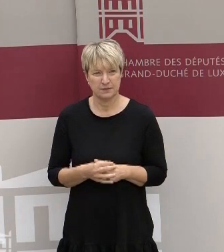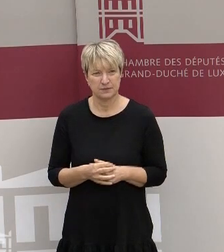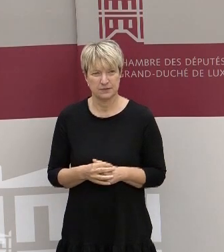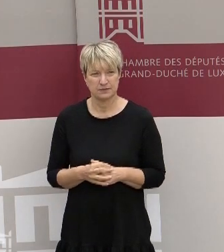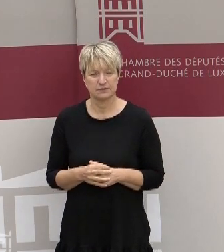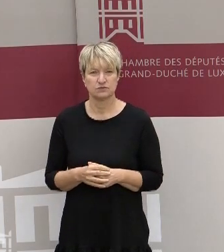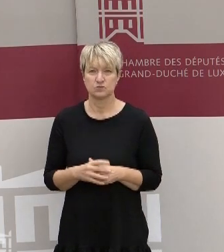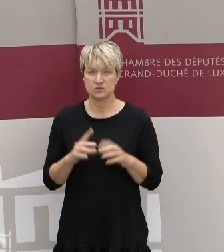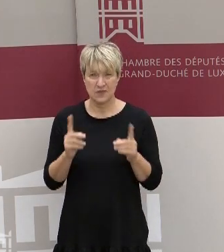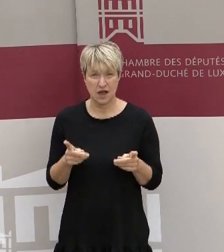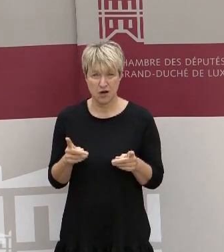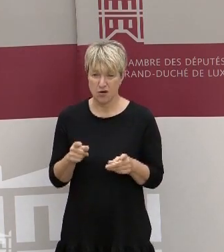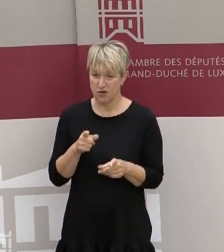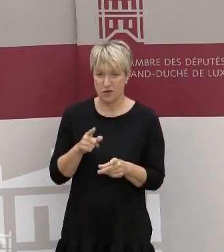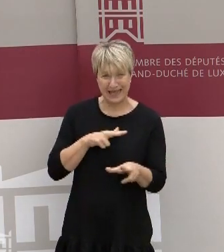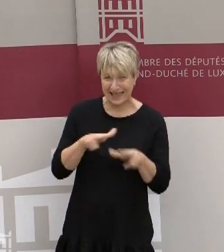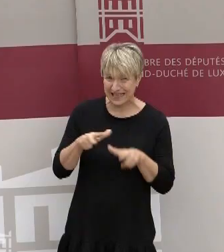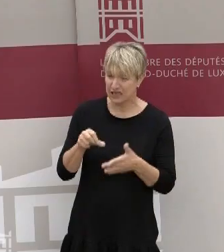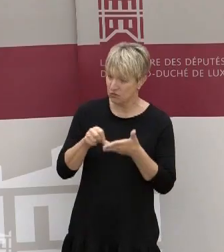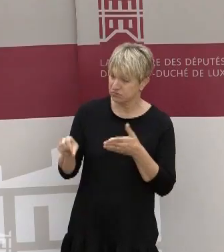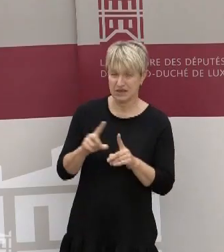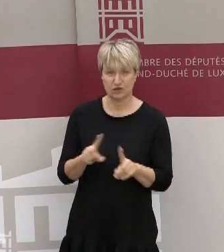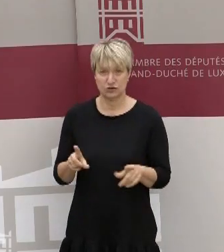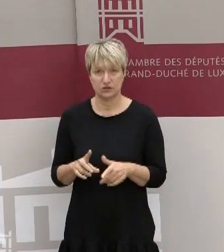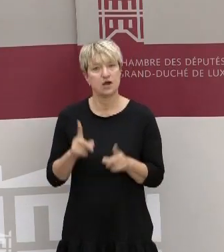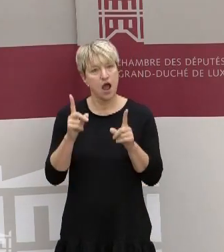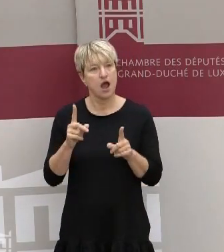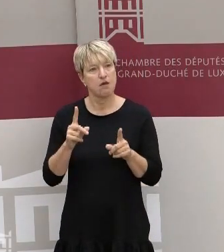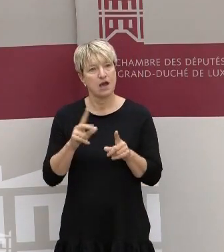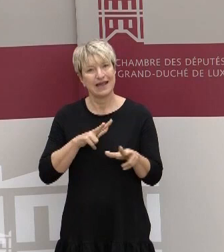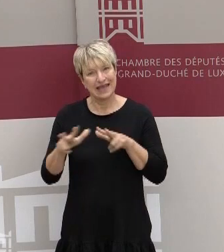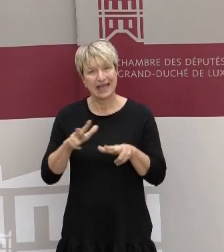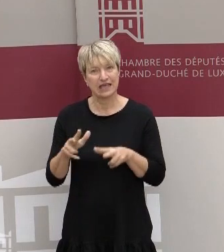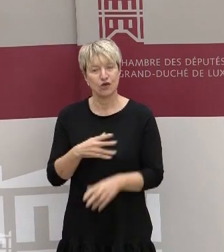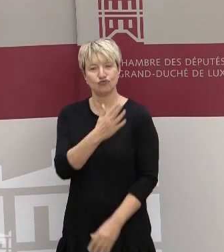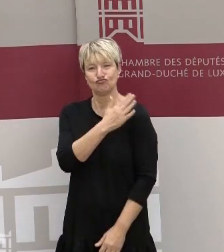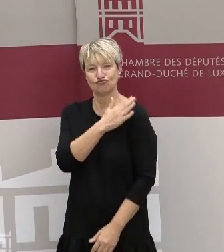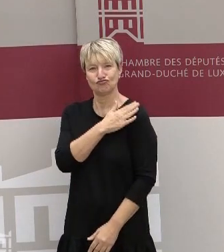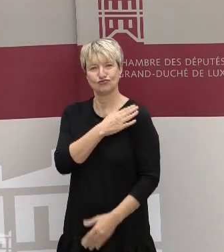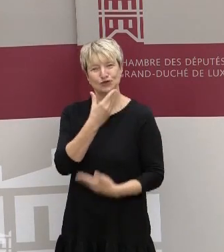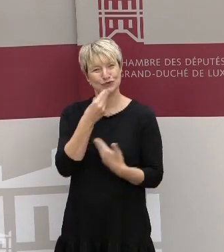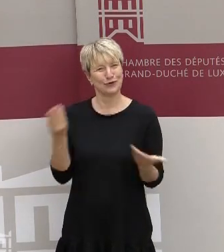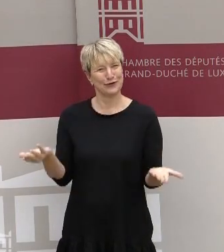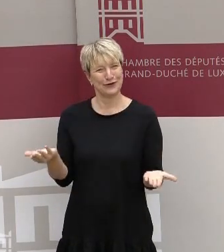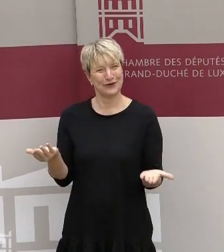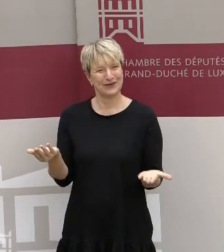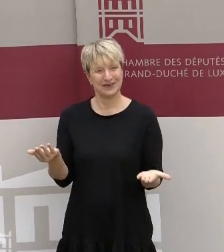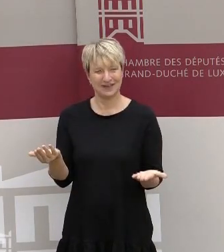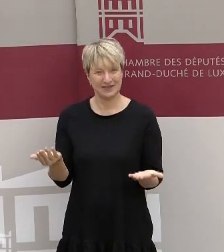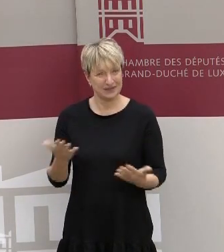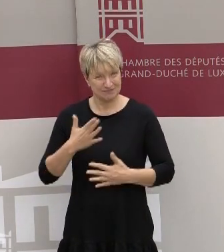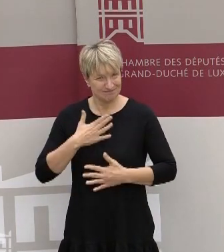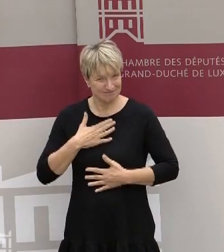Ja, ich meine noch, dass Leute froh sind, mit der Regierung müsste ich aber nicht auf die Schelle klappen für etwas, was nicht ihre primäre Verdenkung ist, Herr Bauer. Lies ich mein, das Gesetz